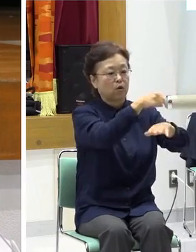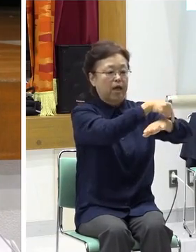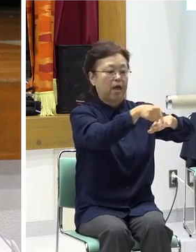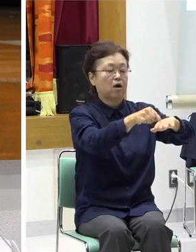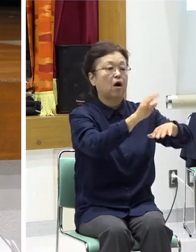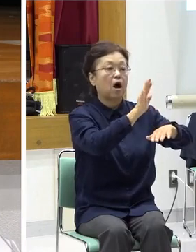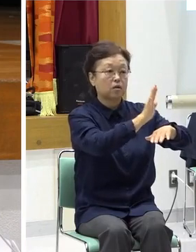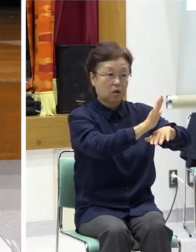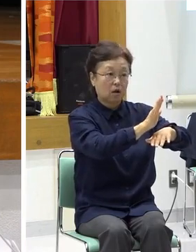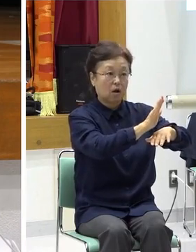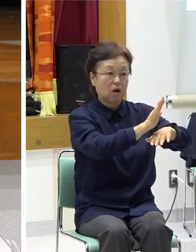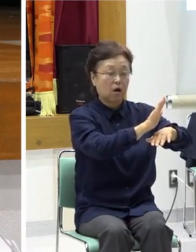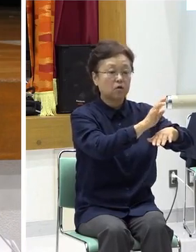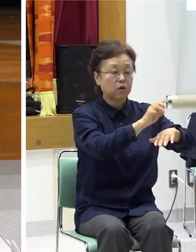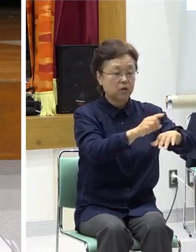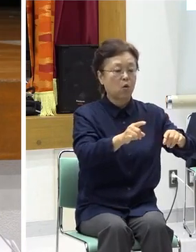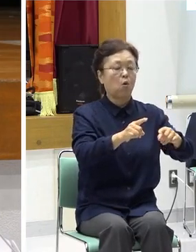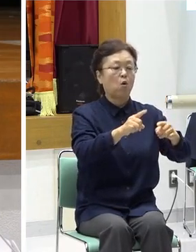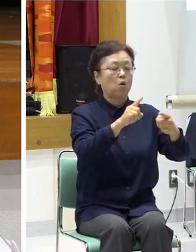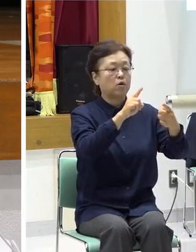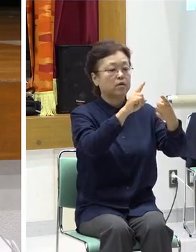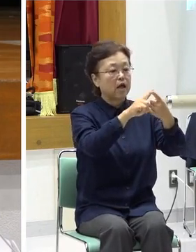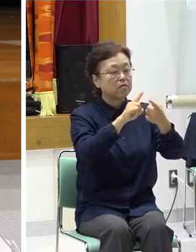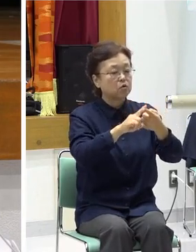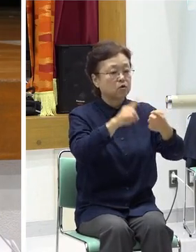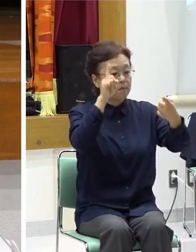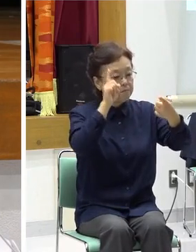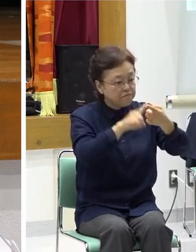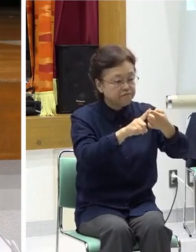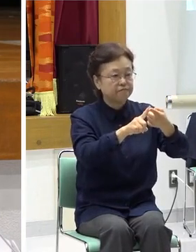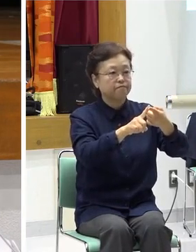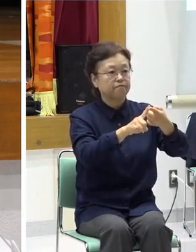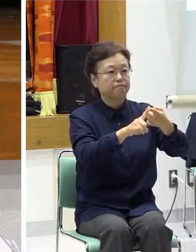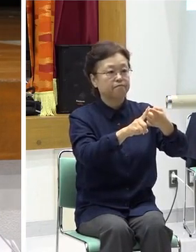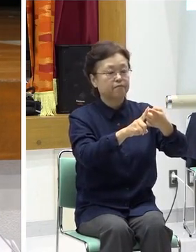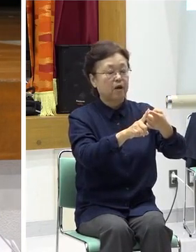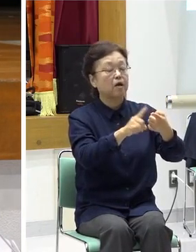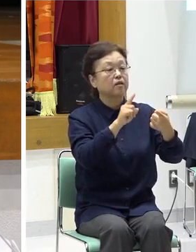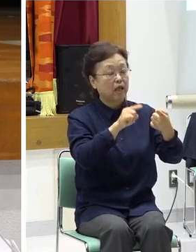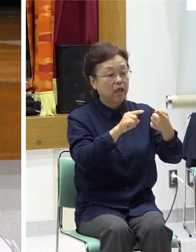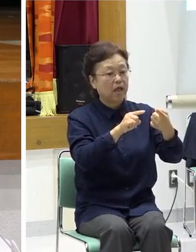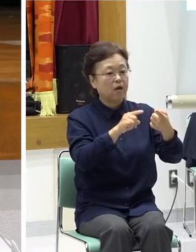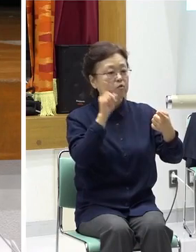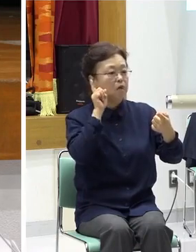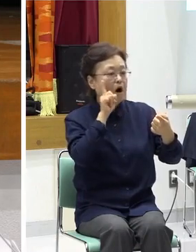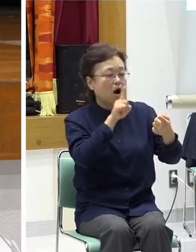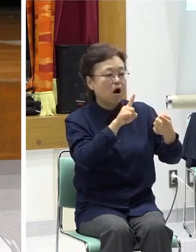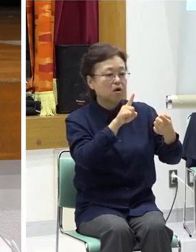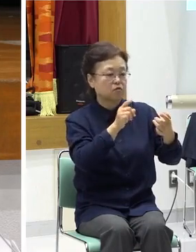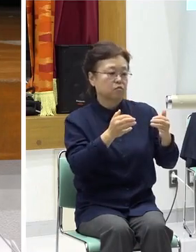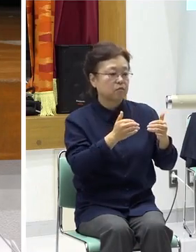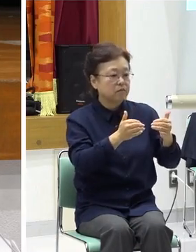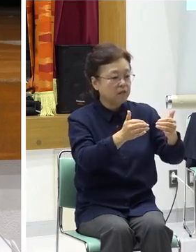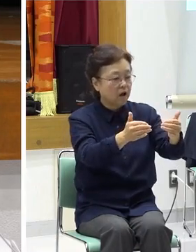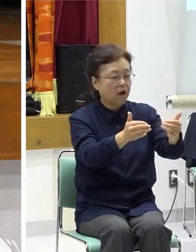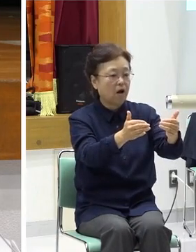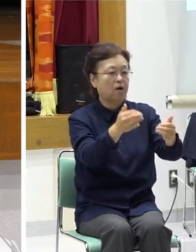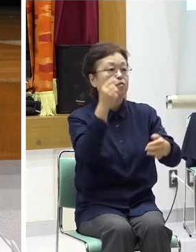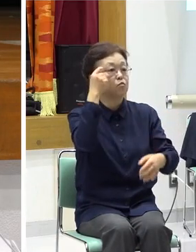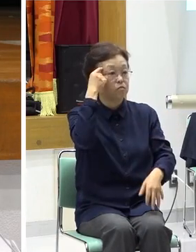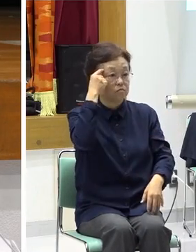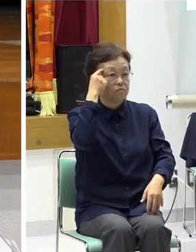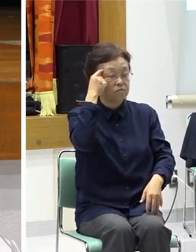ったというか、そのタイミングで要望したのとがうまく時期的に重なって、